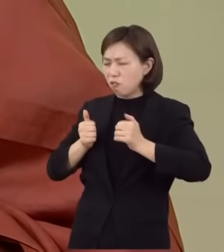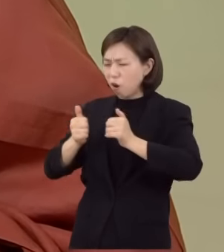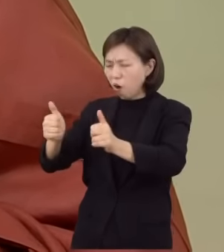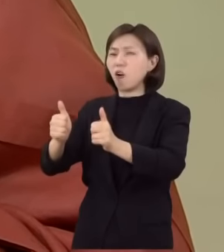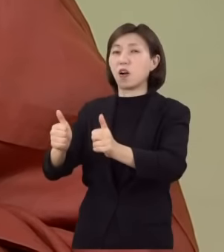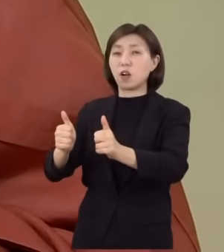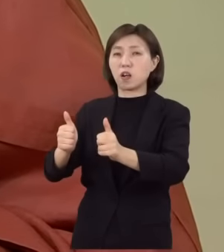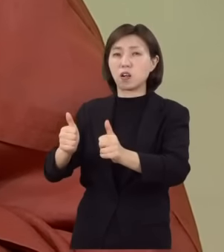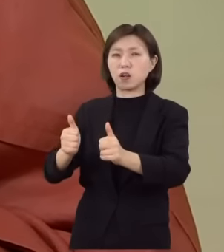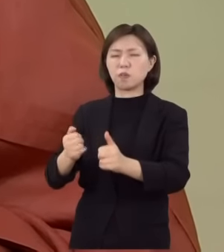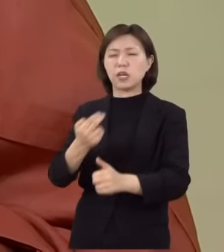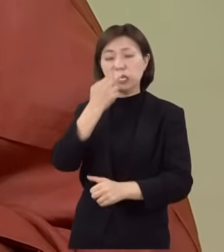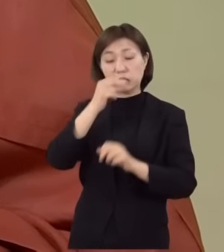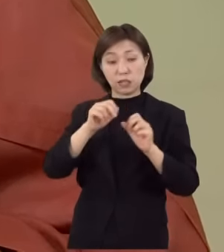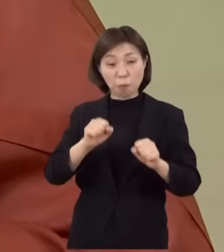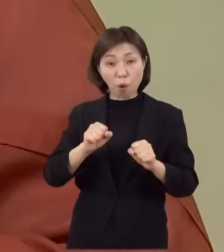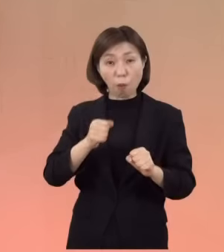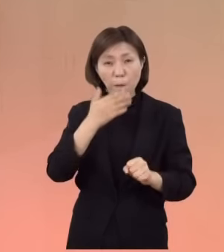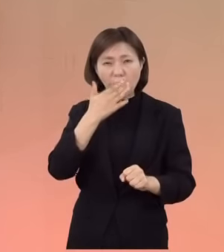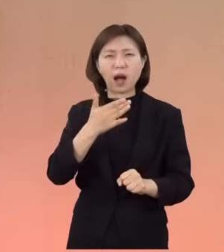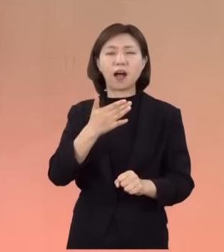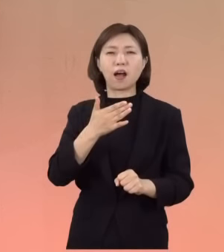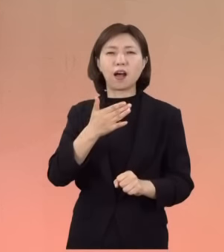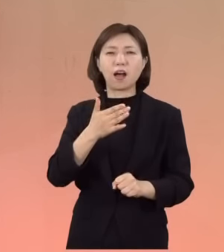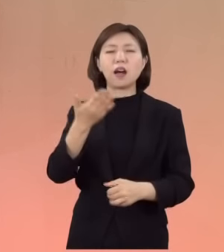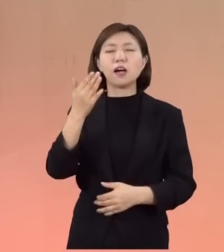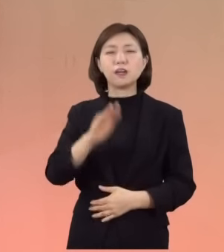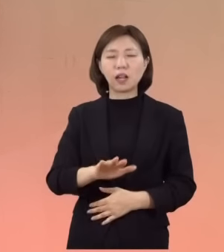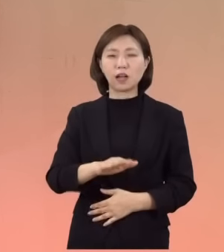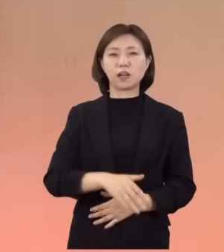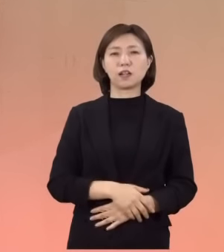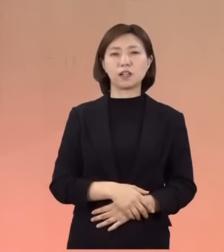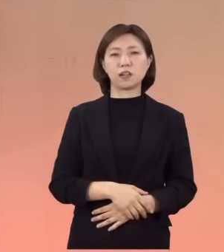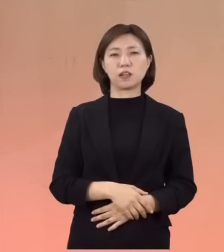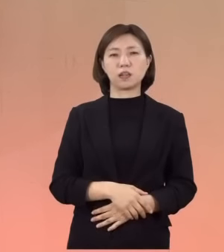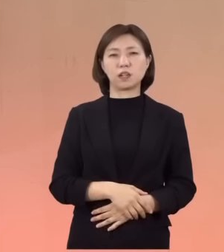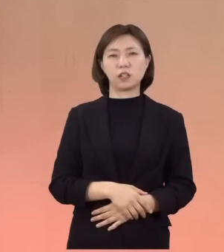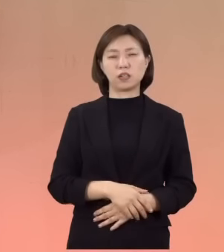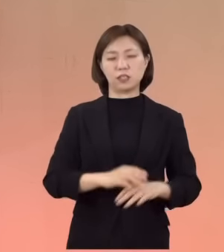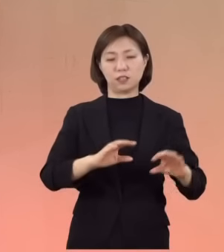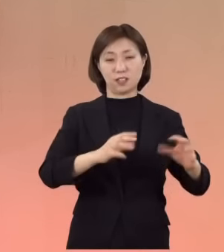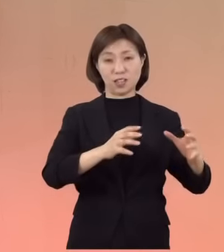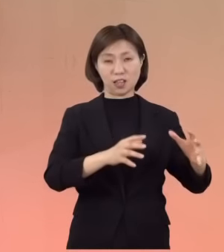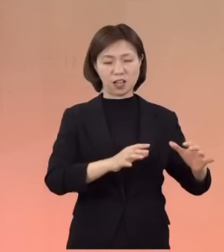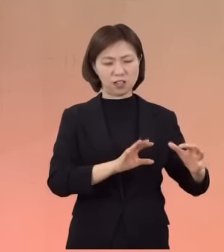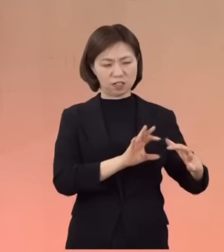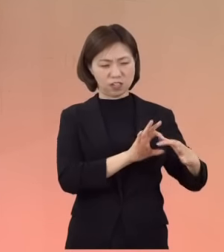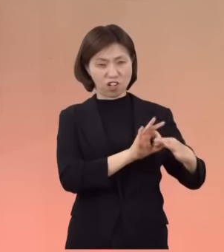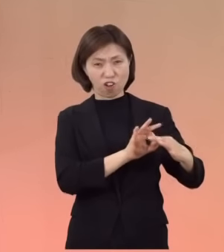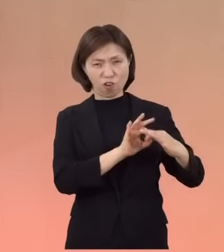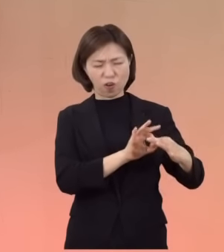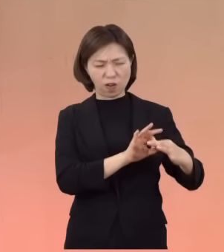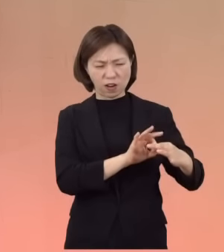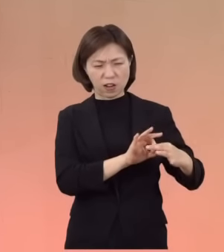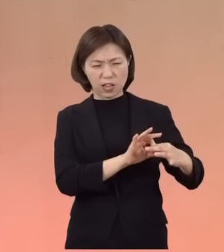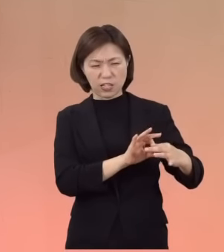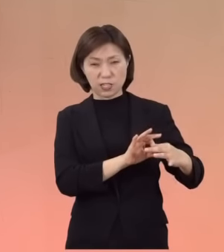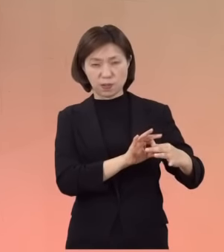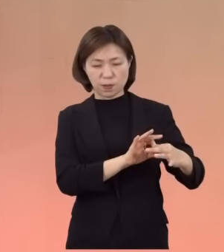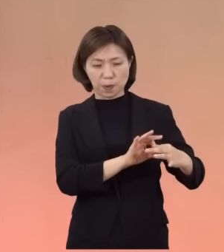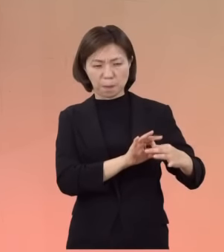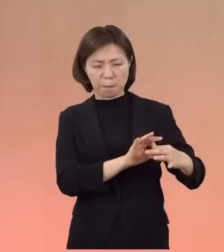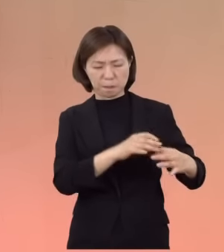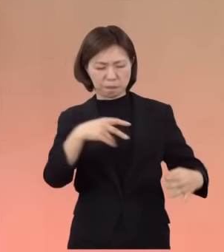저절로 사라질 것이다 그러나 모든 세상 인연을 놓아버리지